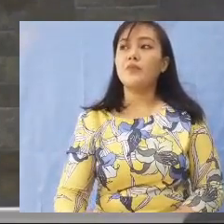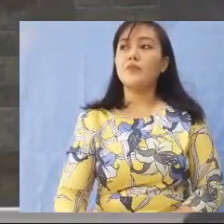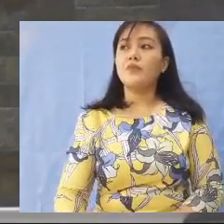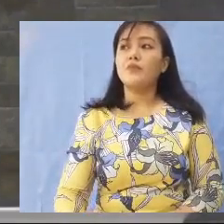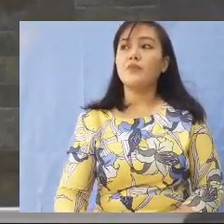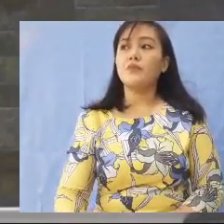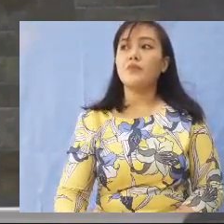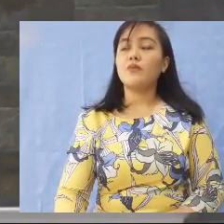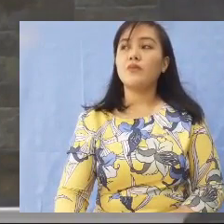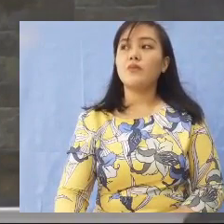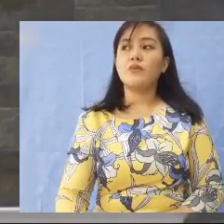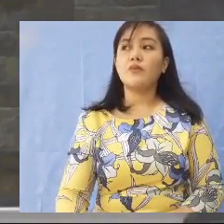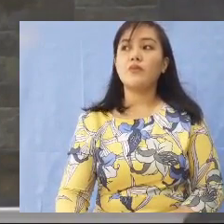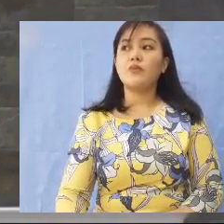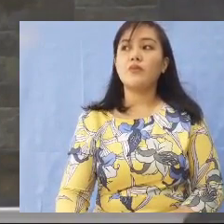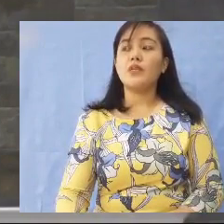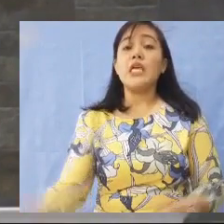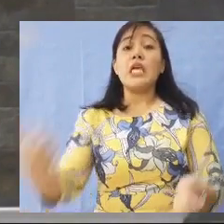be brave.